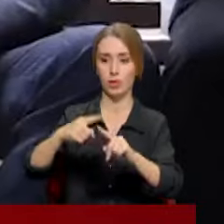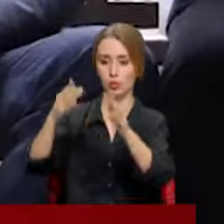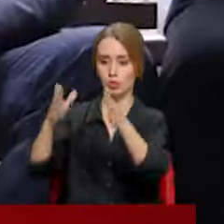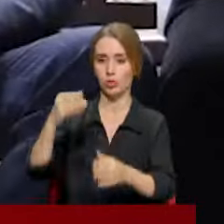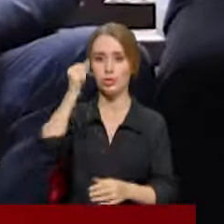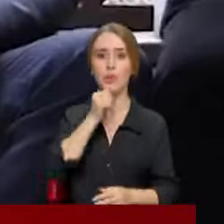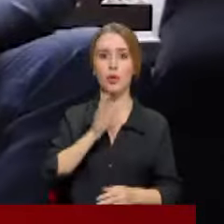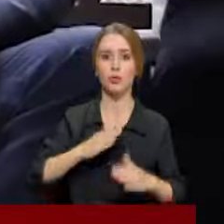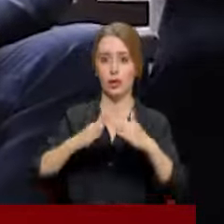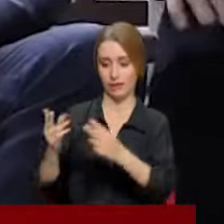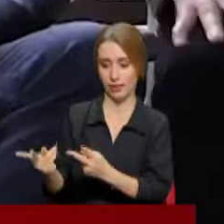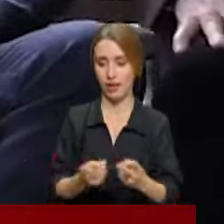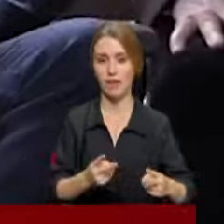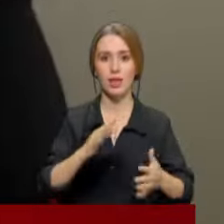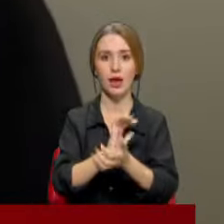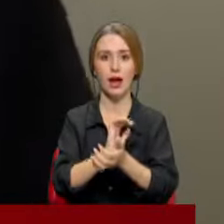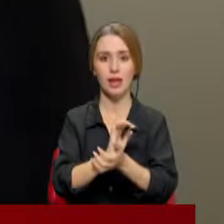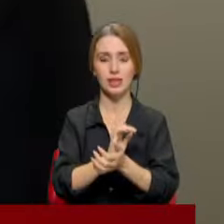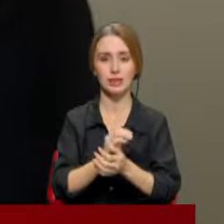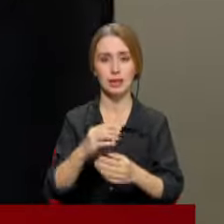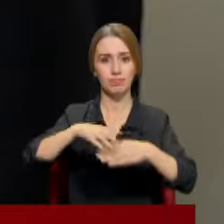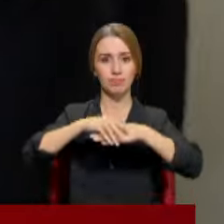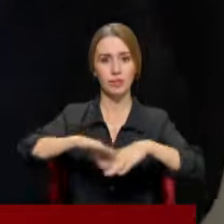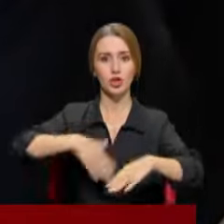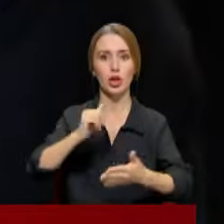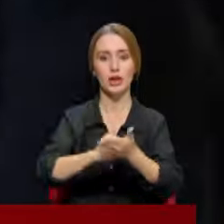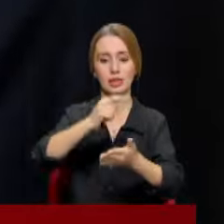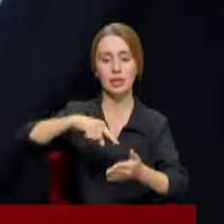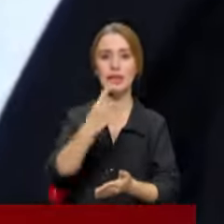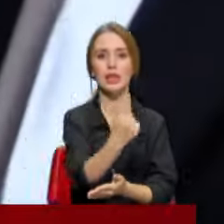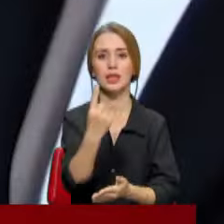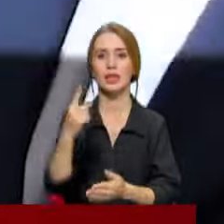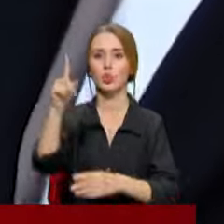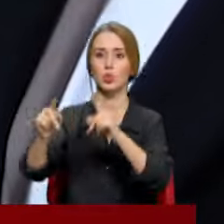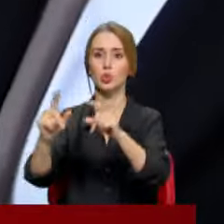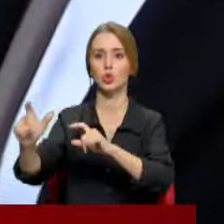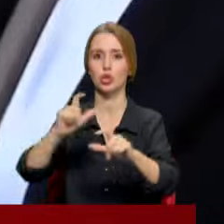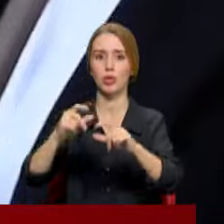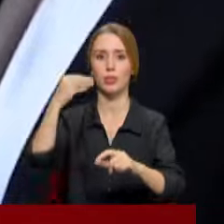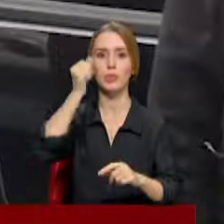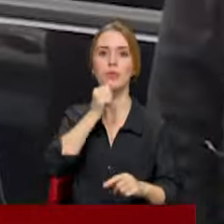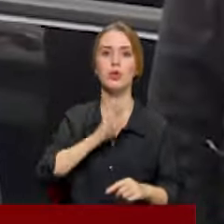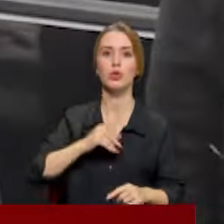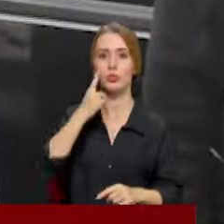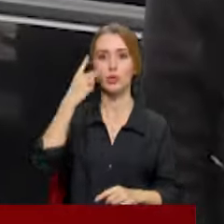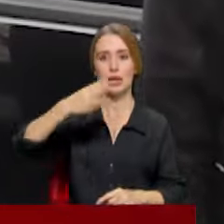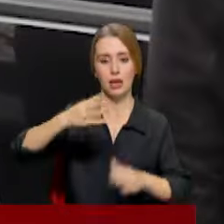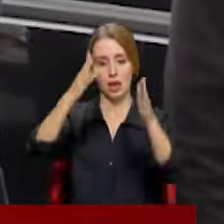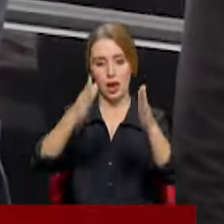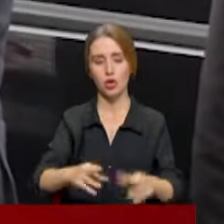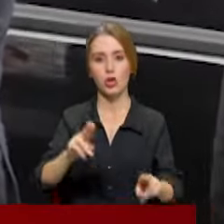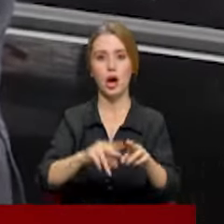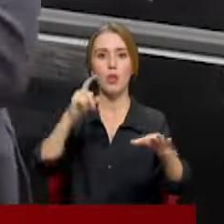İmamoğlu'nu evinde ağırladı, ailesiyle tanıştırdı. Ardından gazetecilerin sorularını yanıtladılar. İmamoğlu'na Cumhurbaşkanı Erdoğan'ın